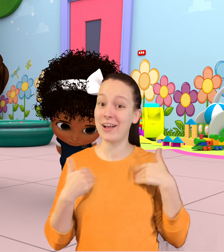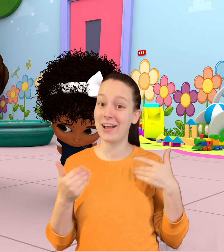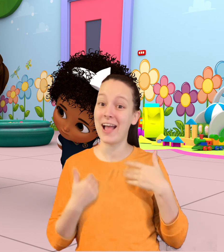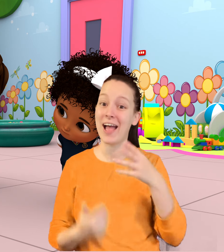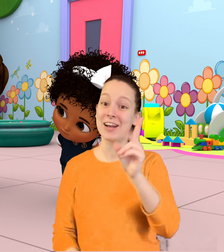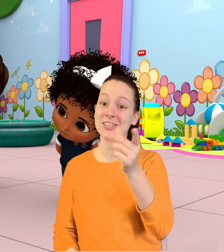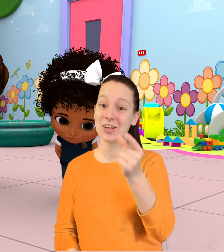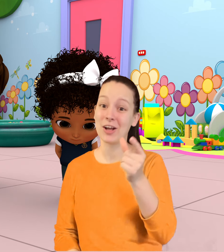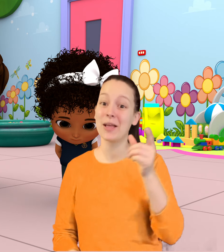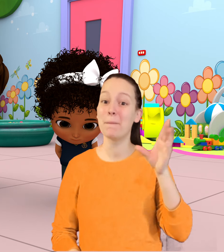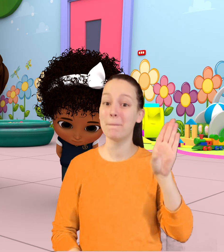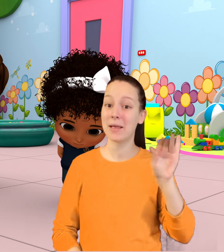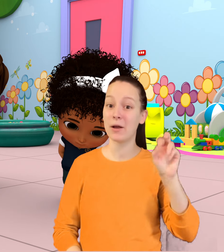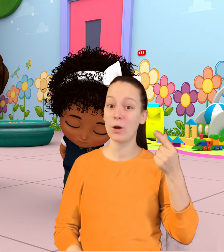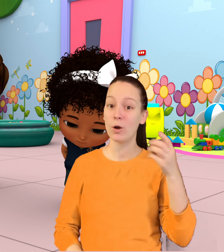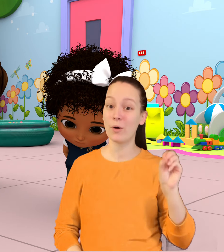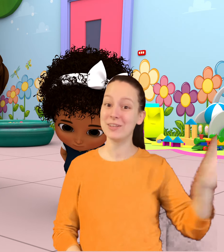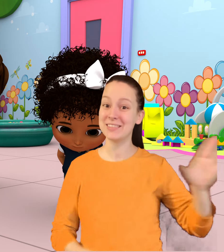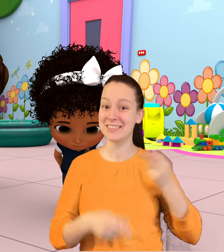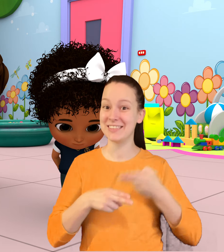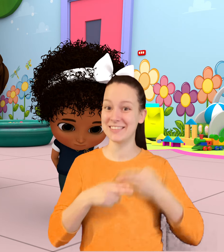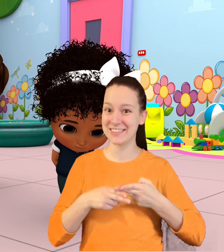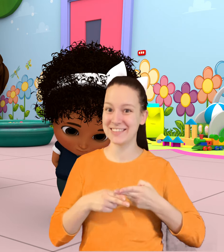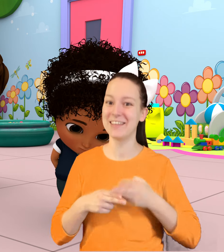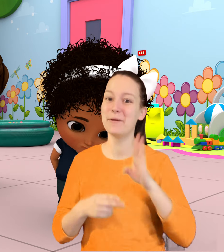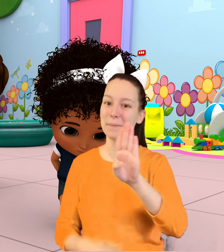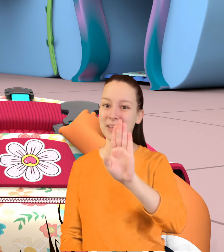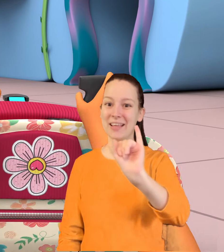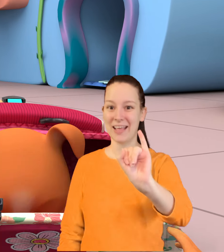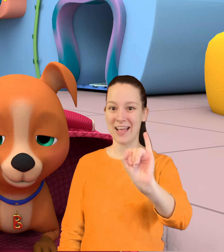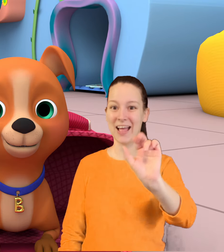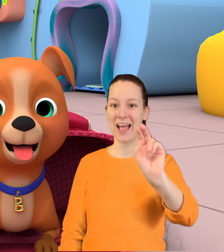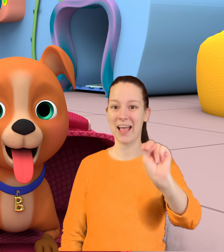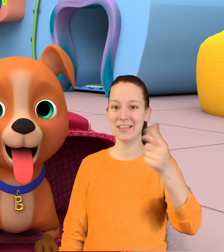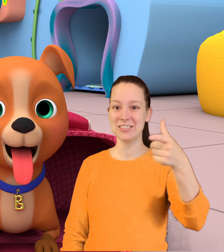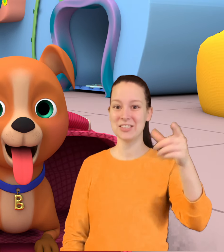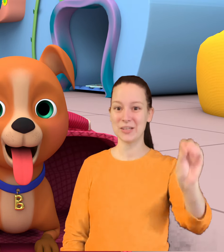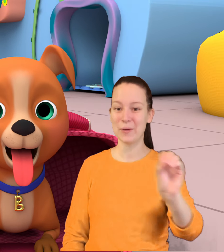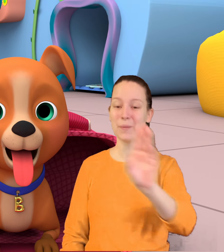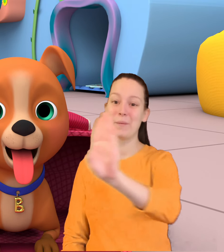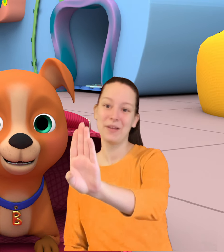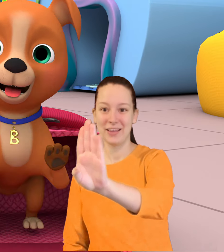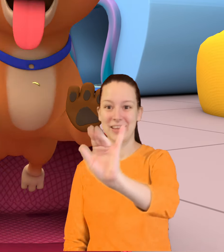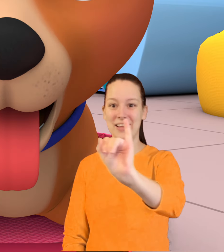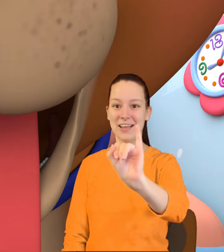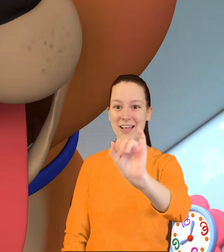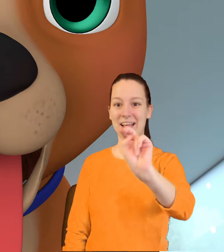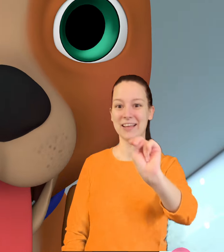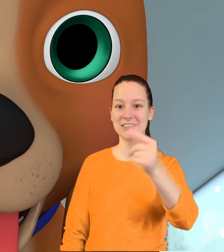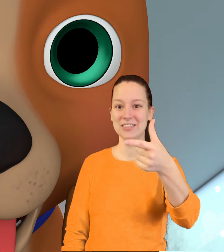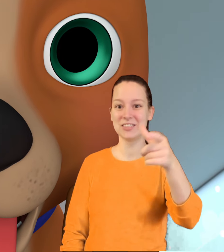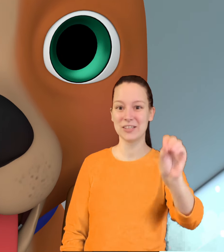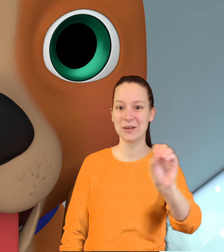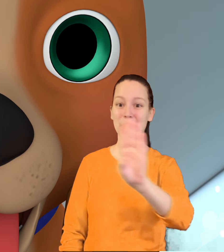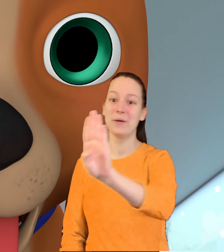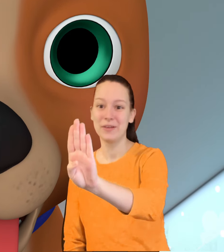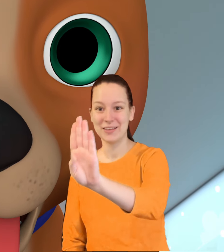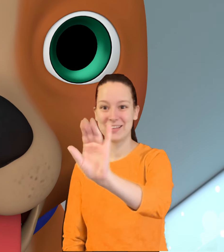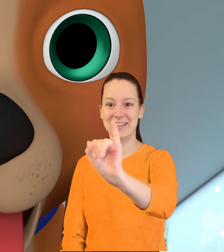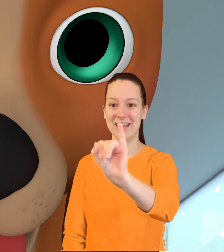ノフのワンコの名前はビンゴBNGOB